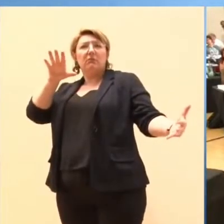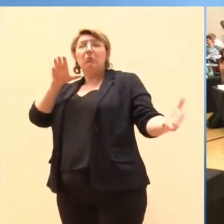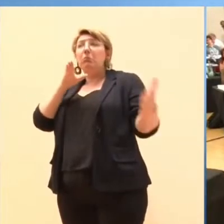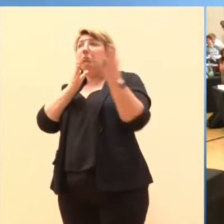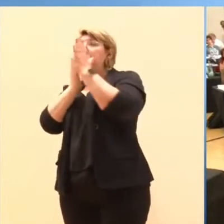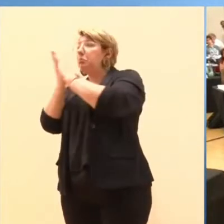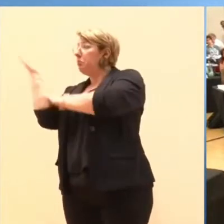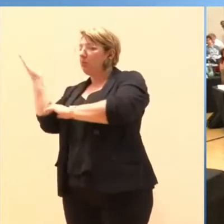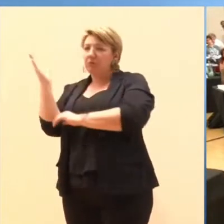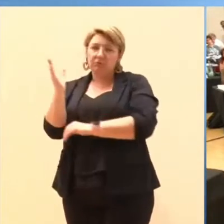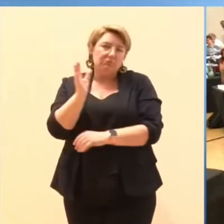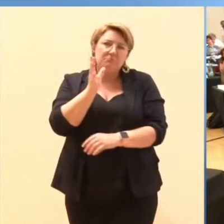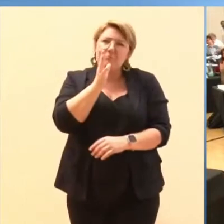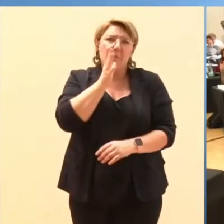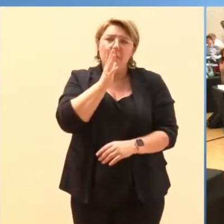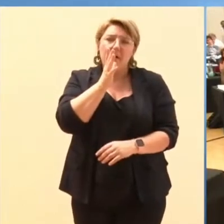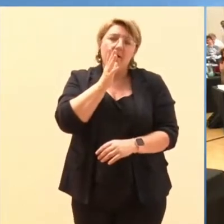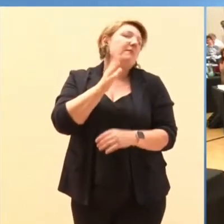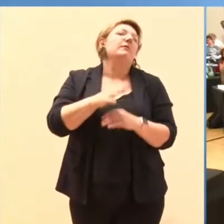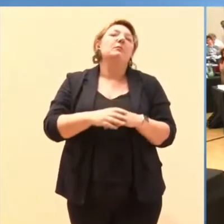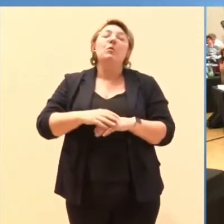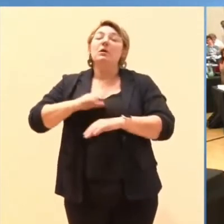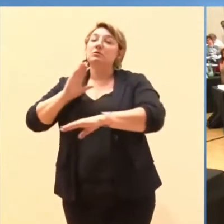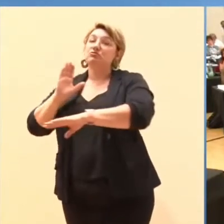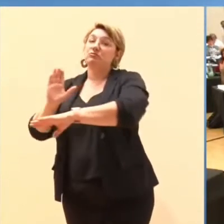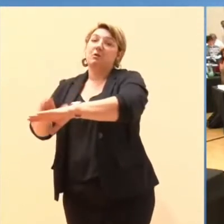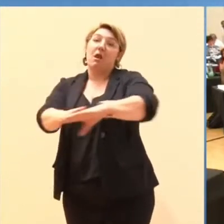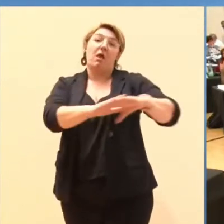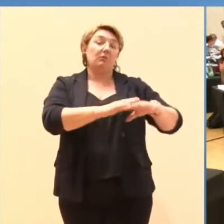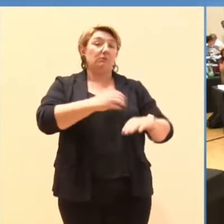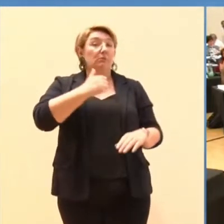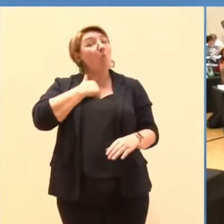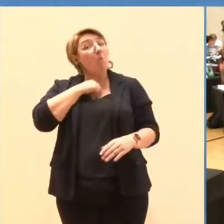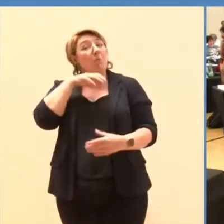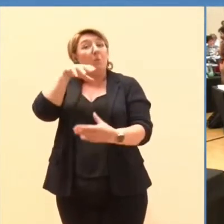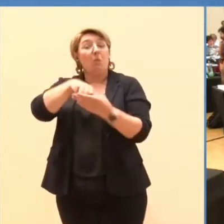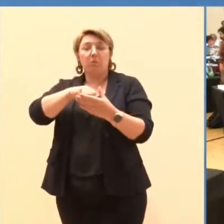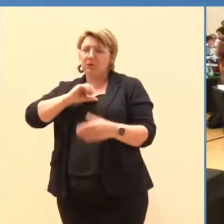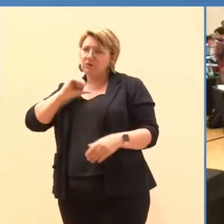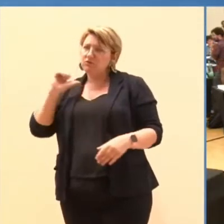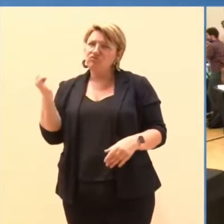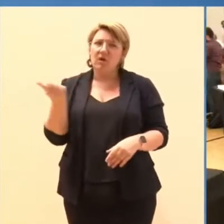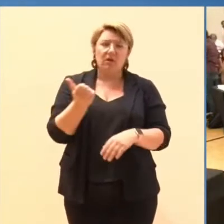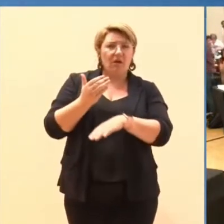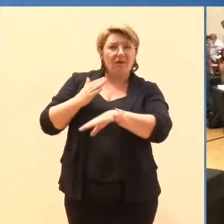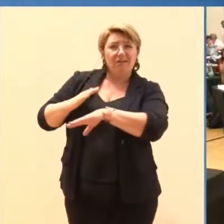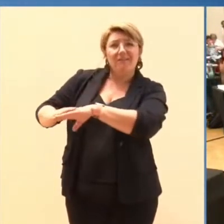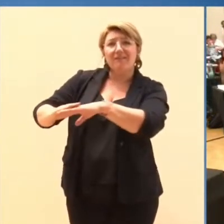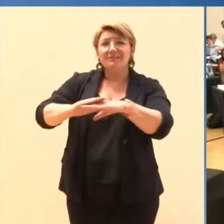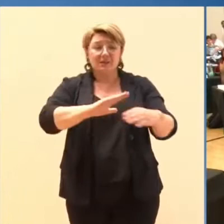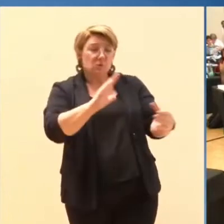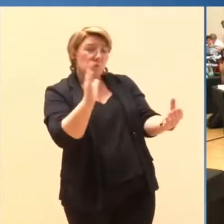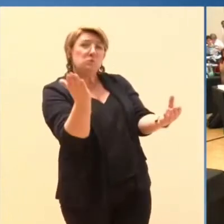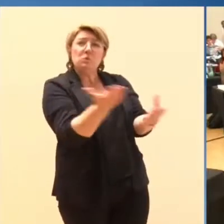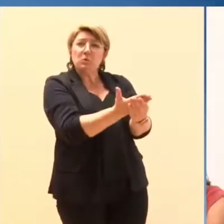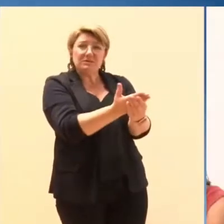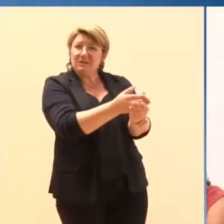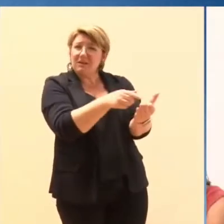Une non-réponse, j'alerte chacun d'entre nous, ce n'est pas un dossier qui attend, ce sont des drames